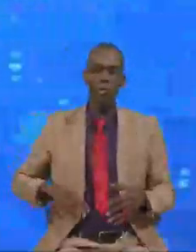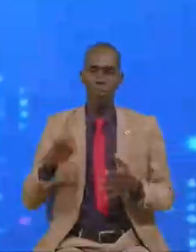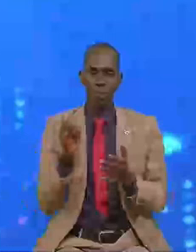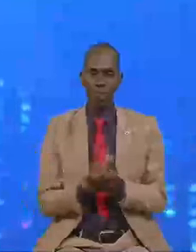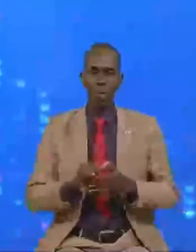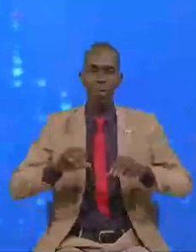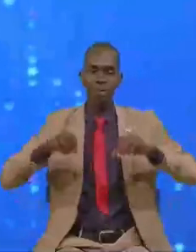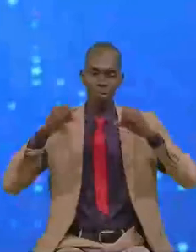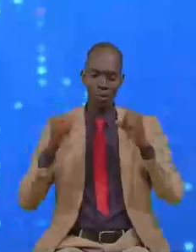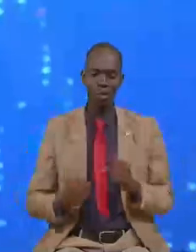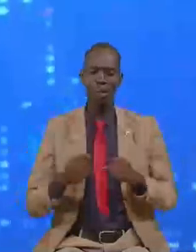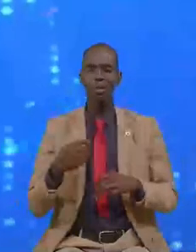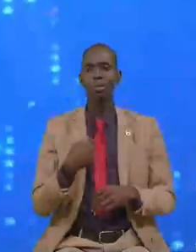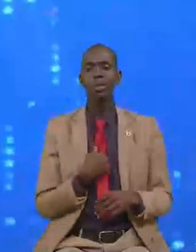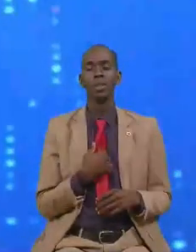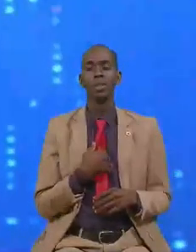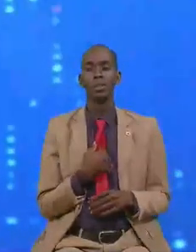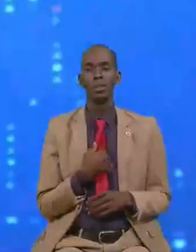fortifie.